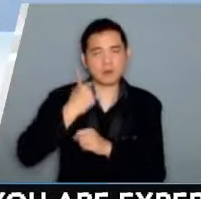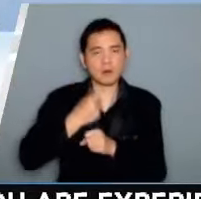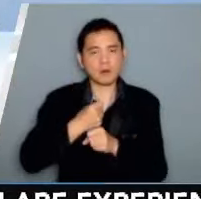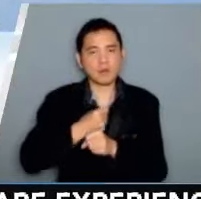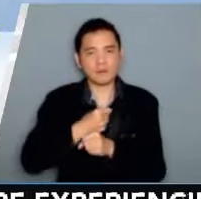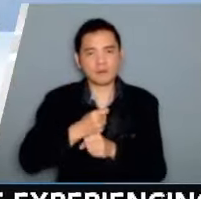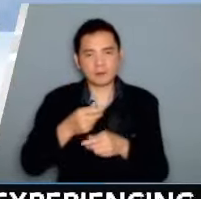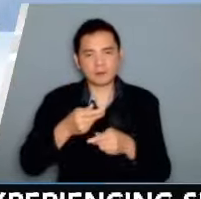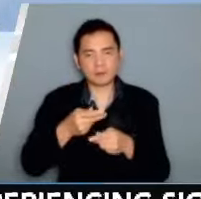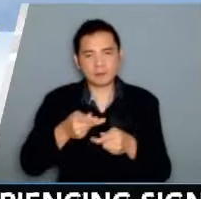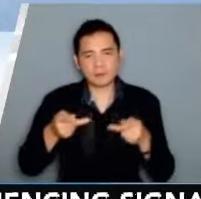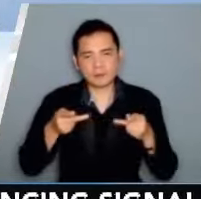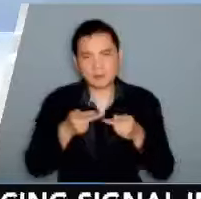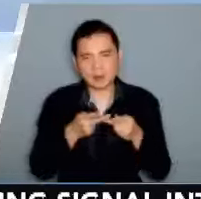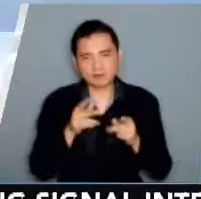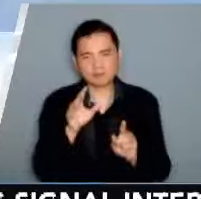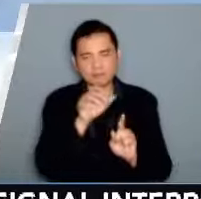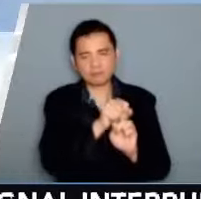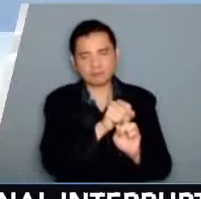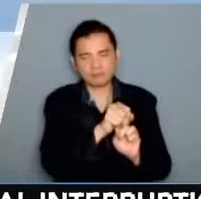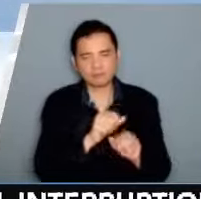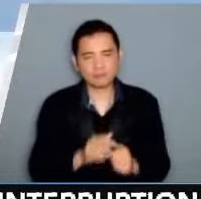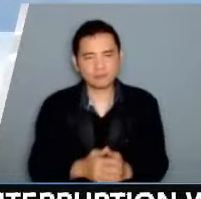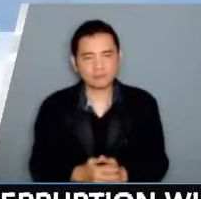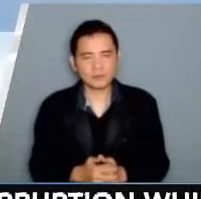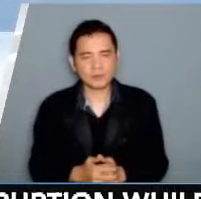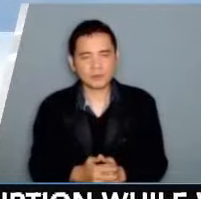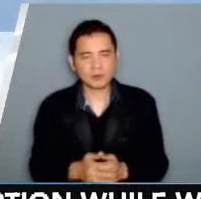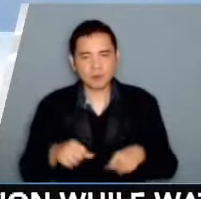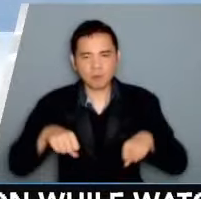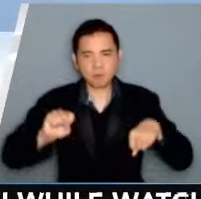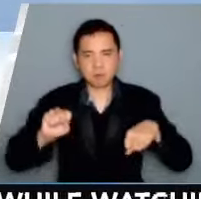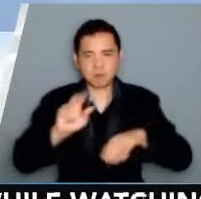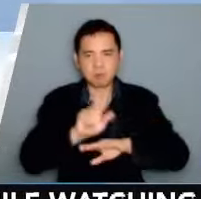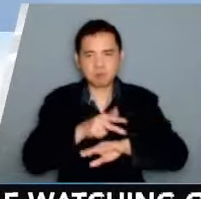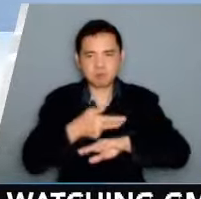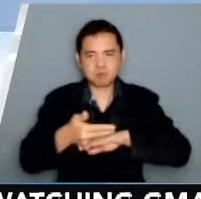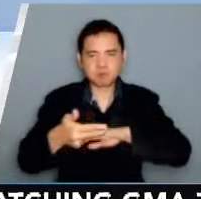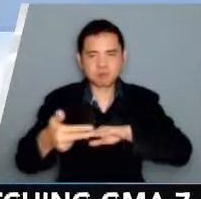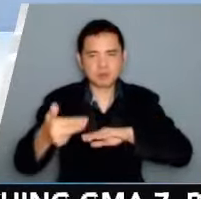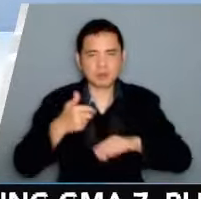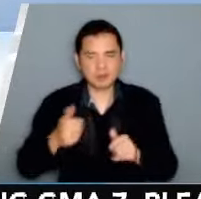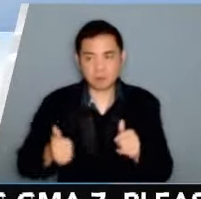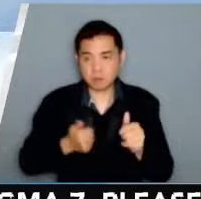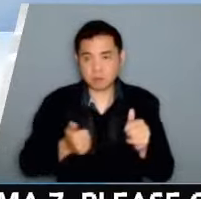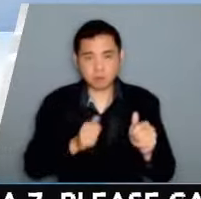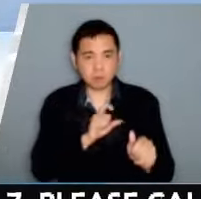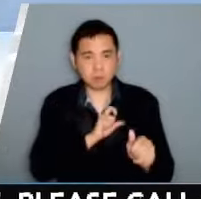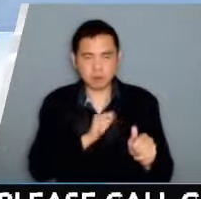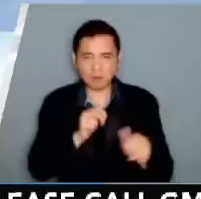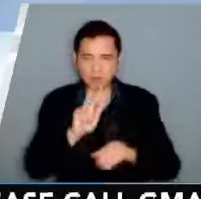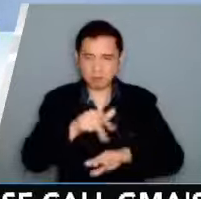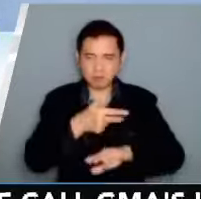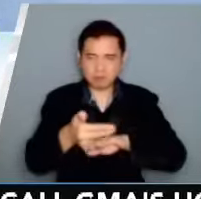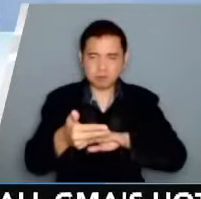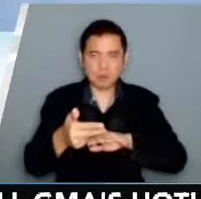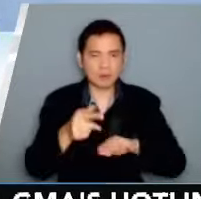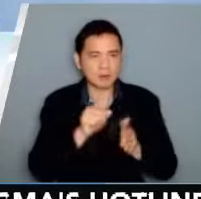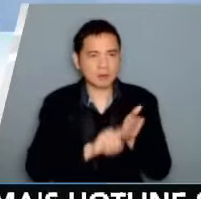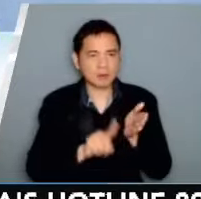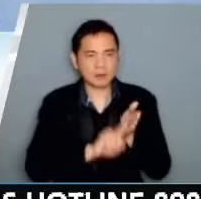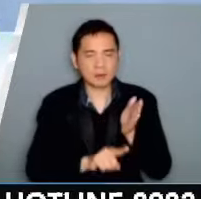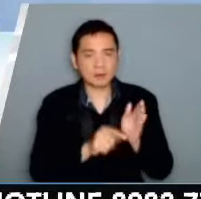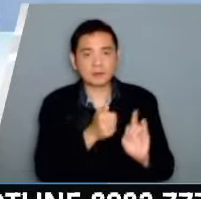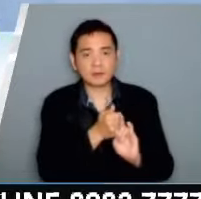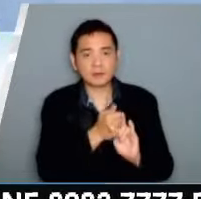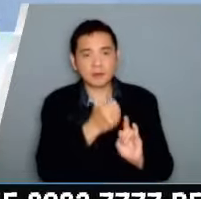Bulacan. Nahuli siya matapos sumemplang sa motorsiklo habang hinahabol ng mga pulis. Base sa investigasyon, umorder pa ng kape